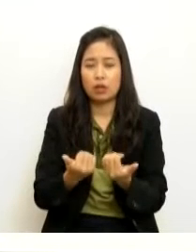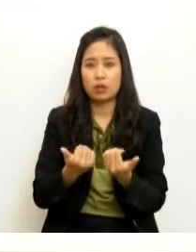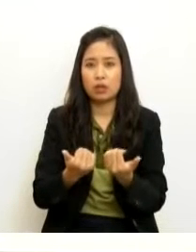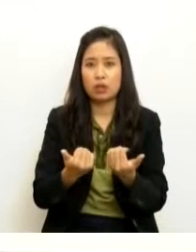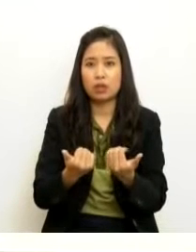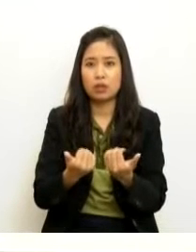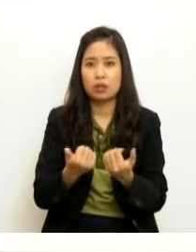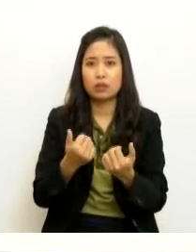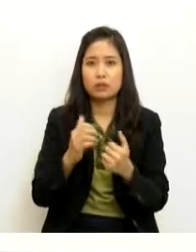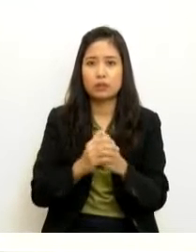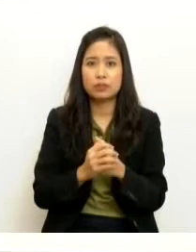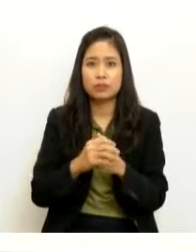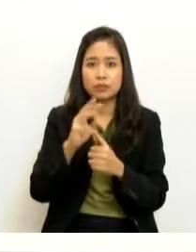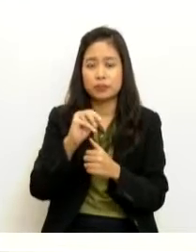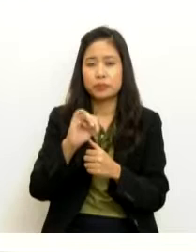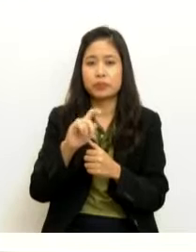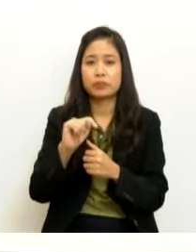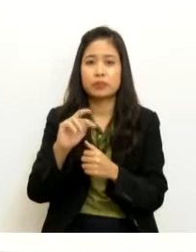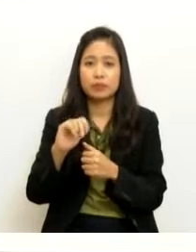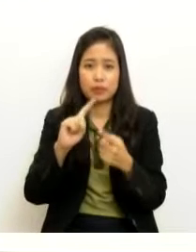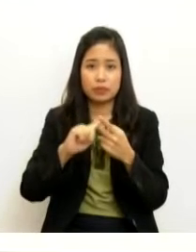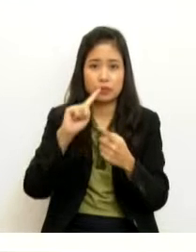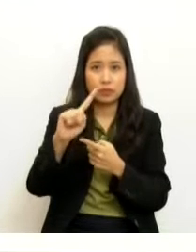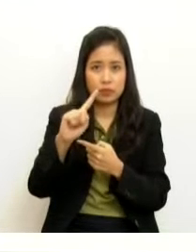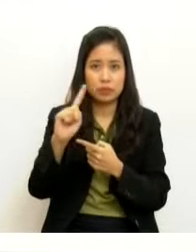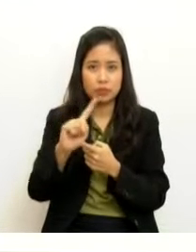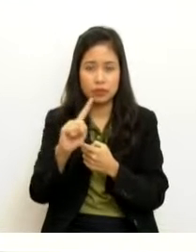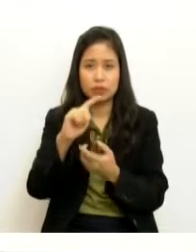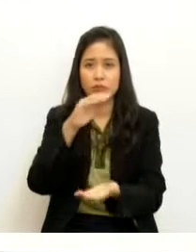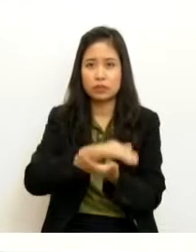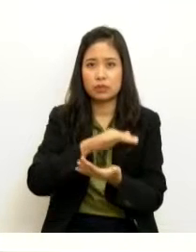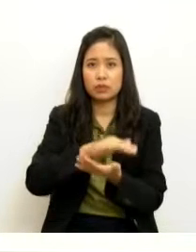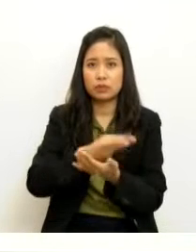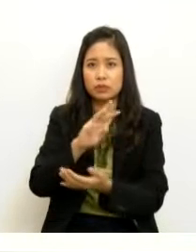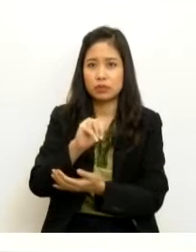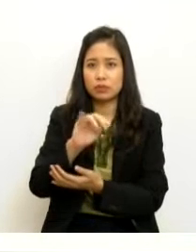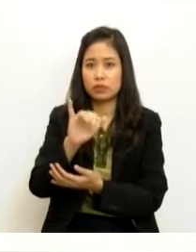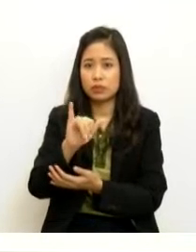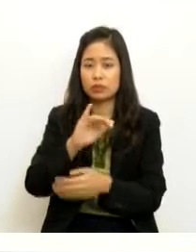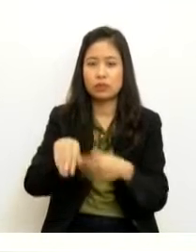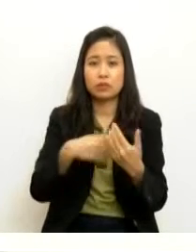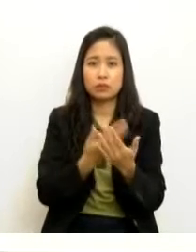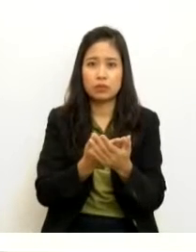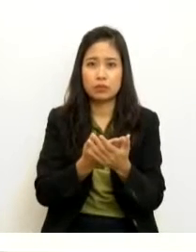ติมิติที่1เลยก็คือโรงเรียนมัธยมตำบลเนี่ย